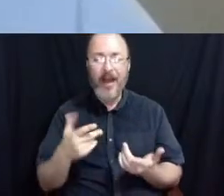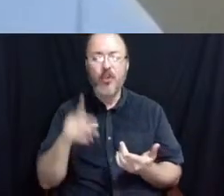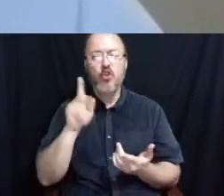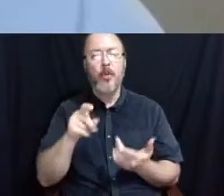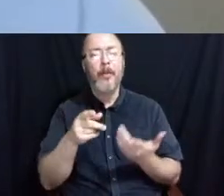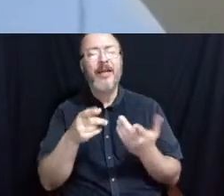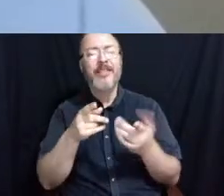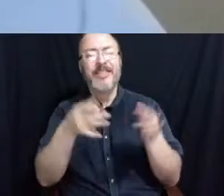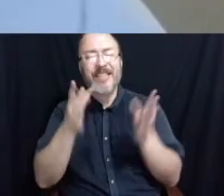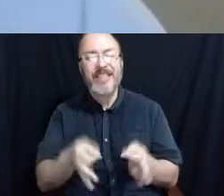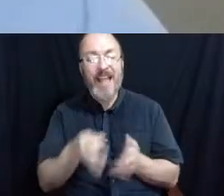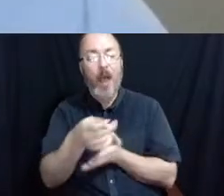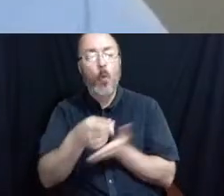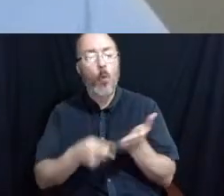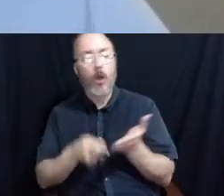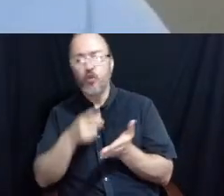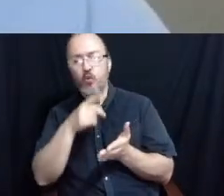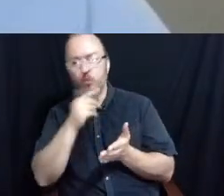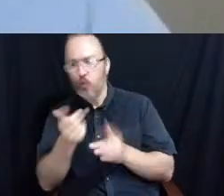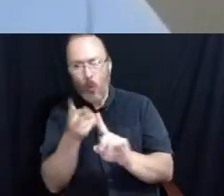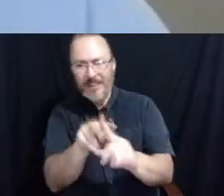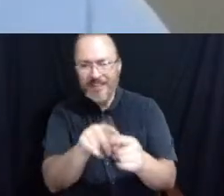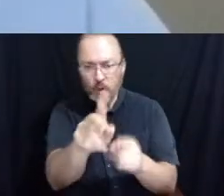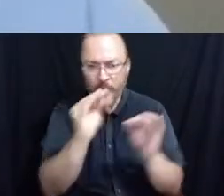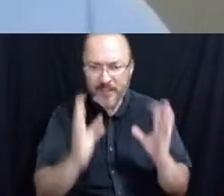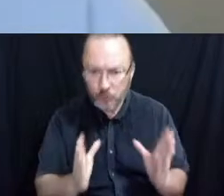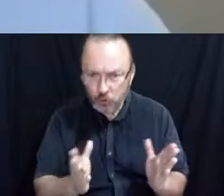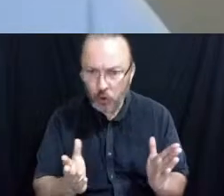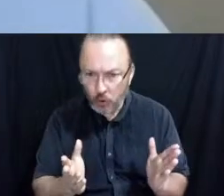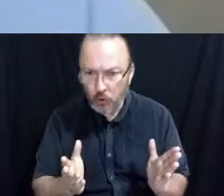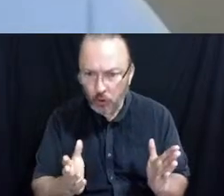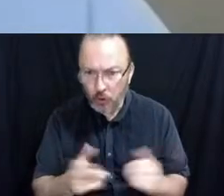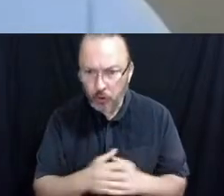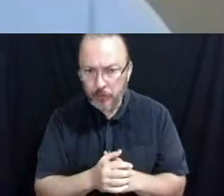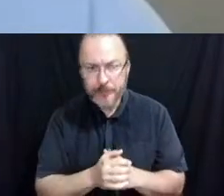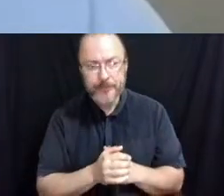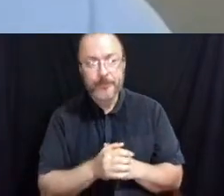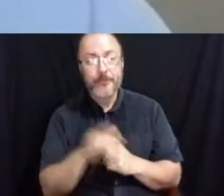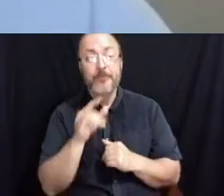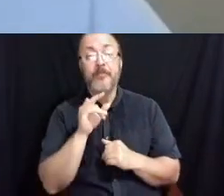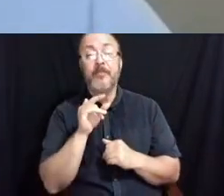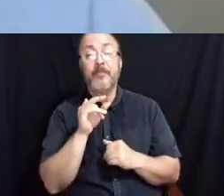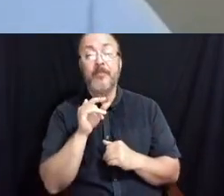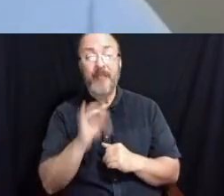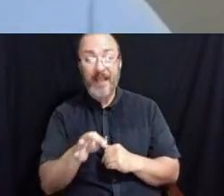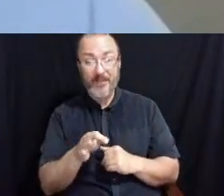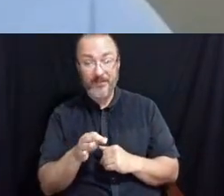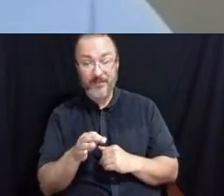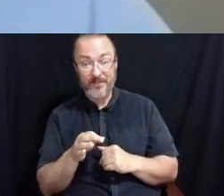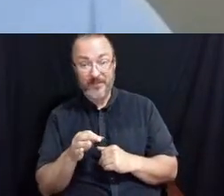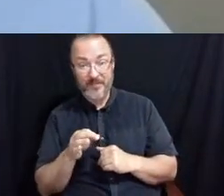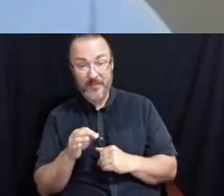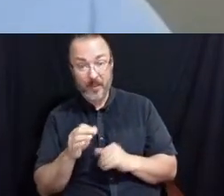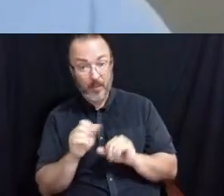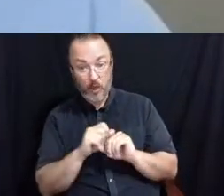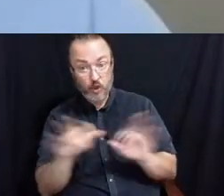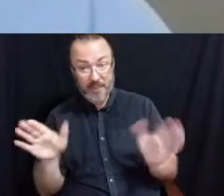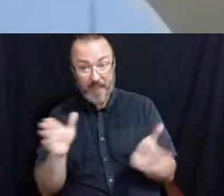Mais il faut décider ce qu'on ne va pas demander aux enseignants de faire. Si les enseignants sont